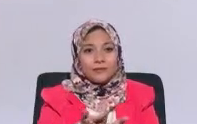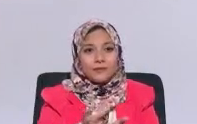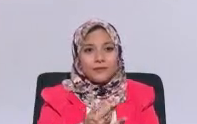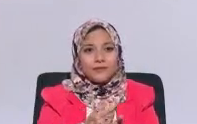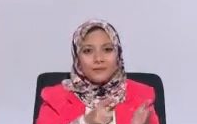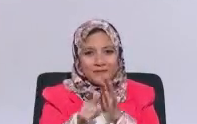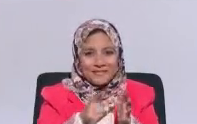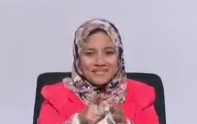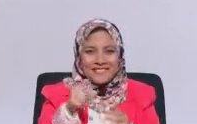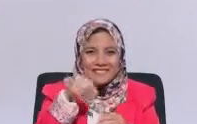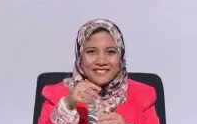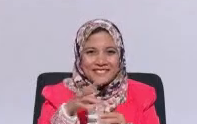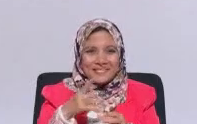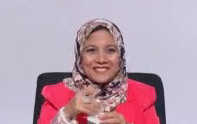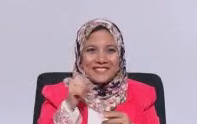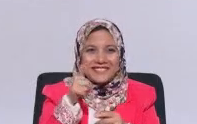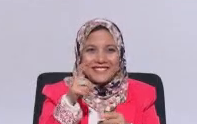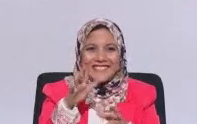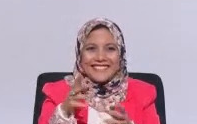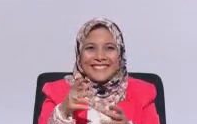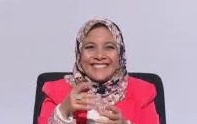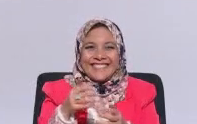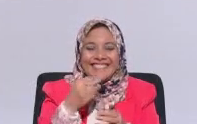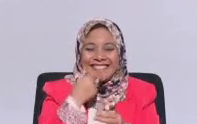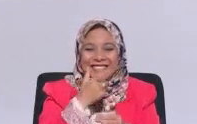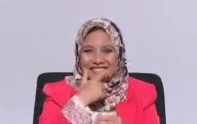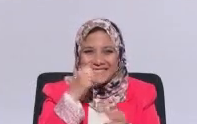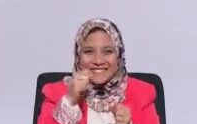معمر في كم طلقه؟